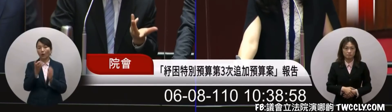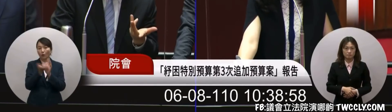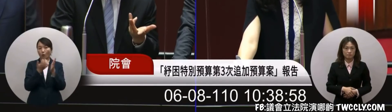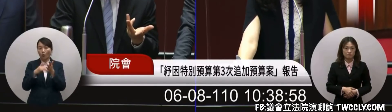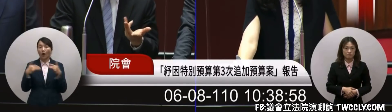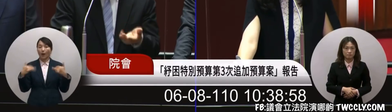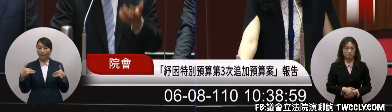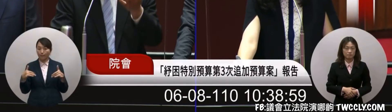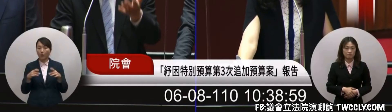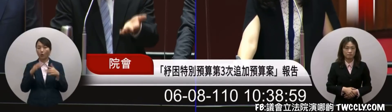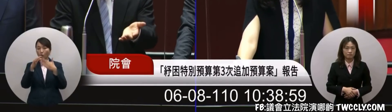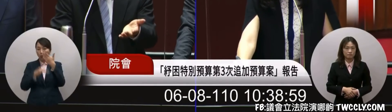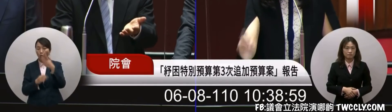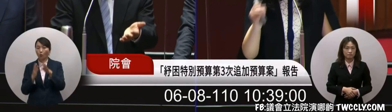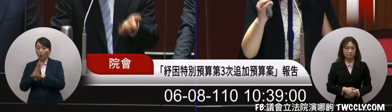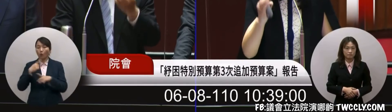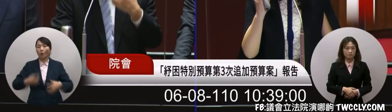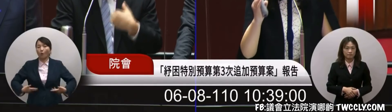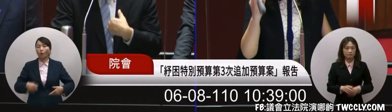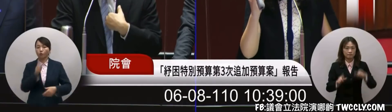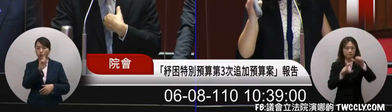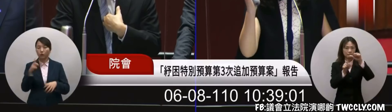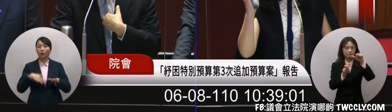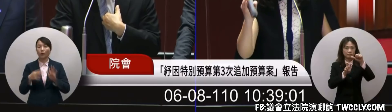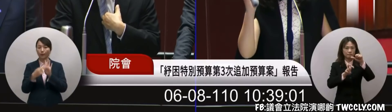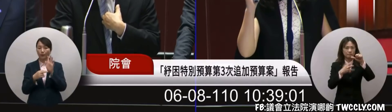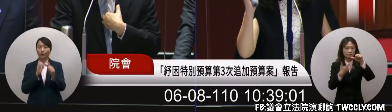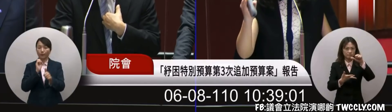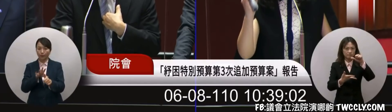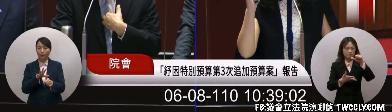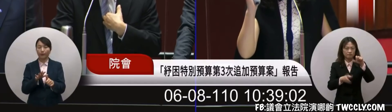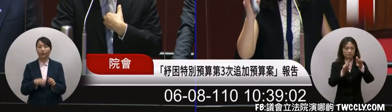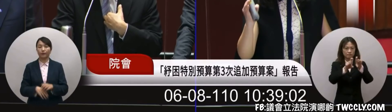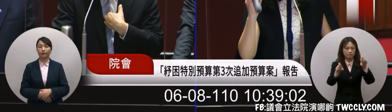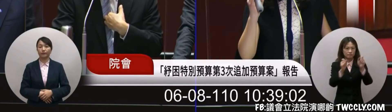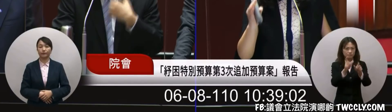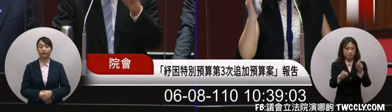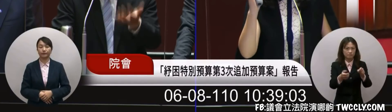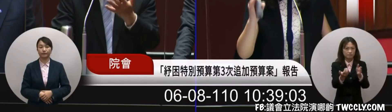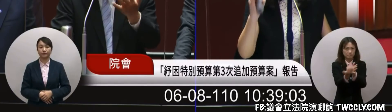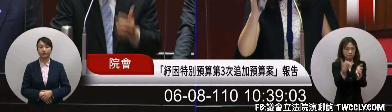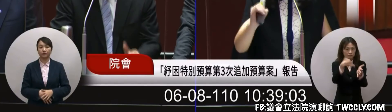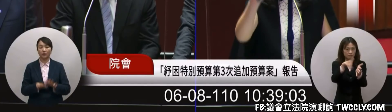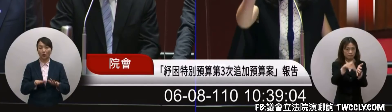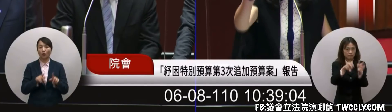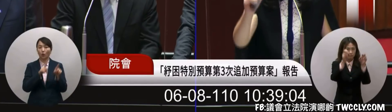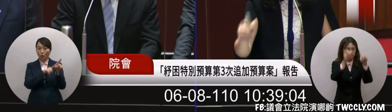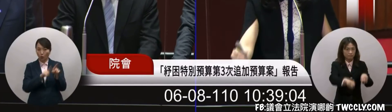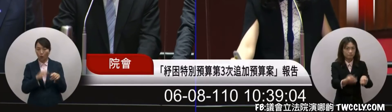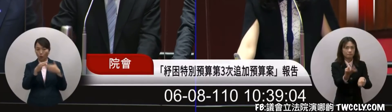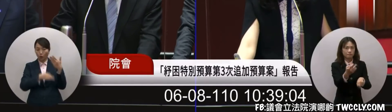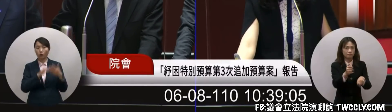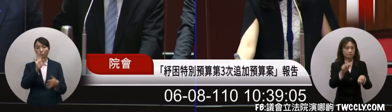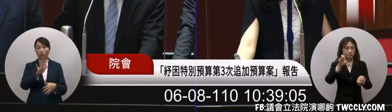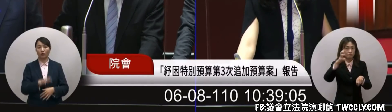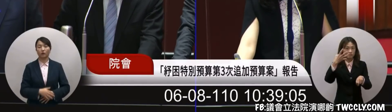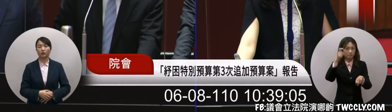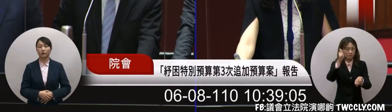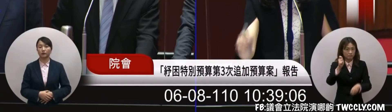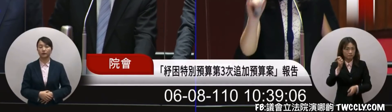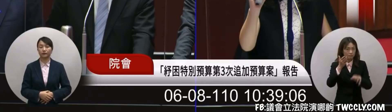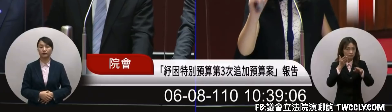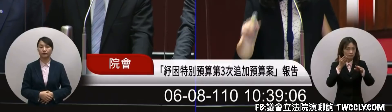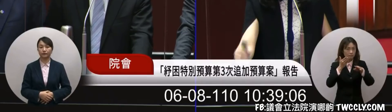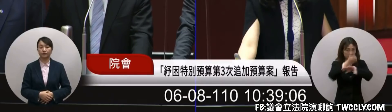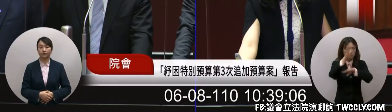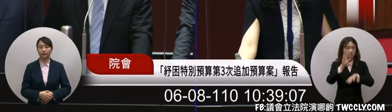算，还没有通过程序，你急什么？ 5月28号疫苗采购的预算，国产疫苗有没有超过64亿？ 互尔程